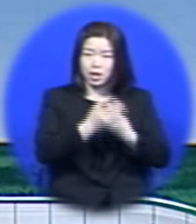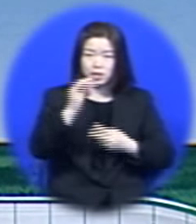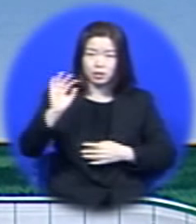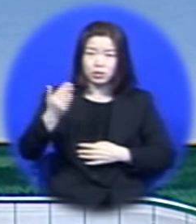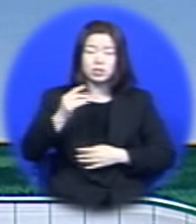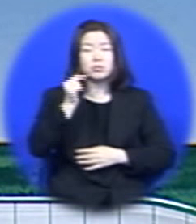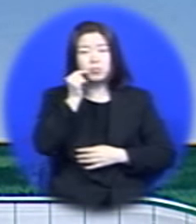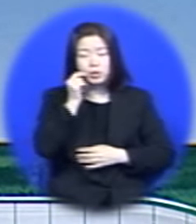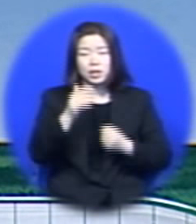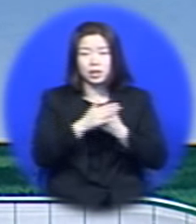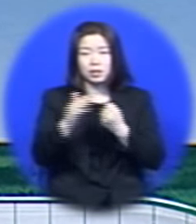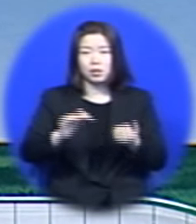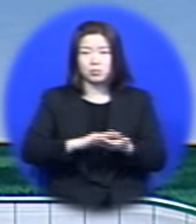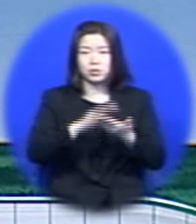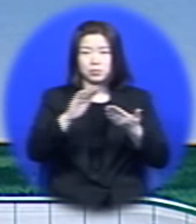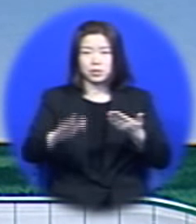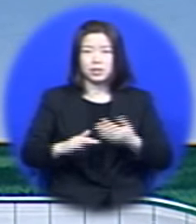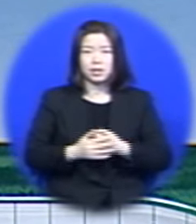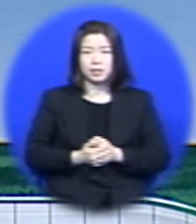못했기 때문입니다.